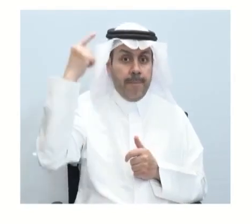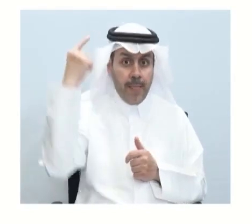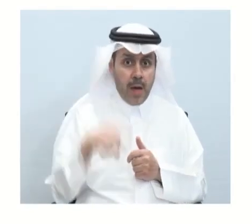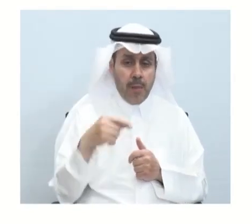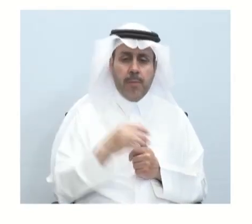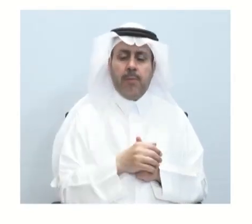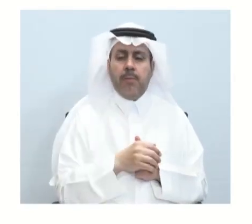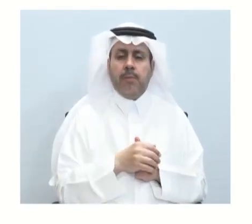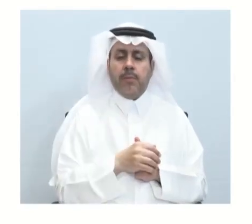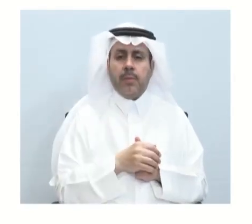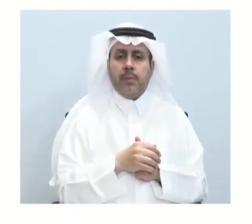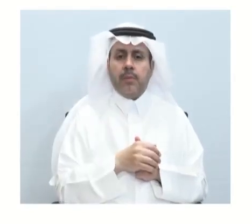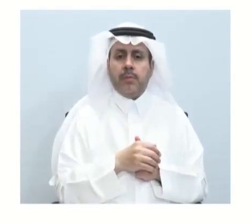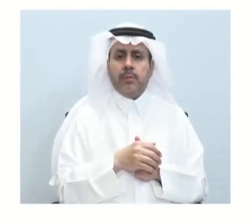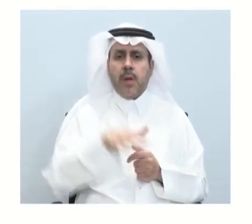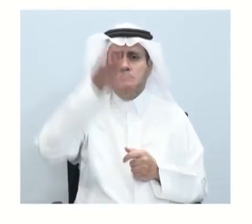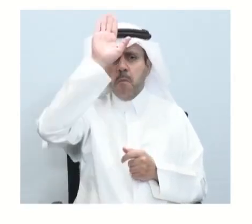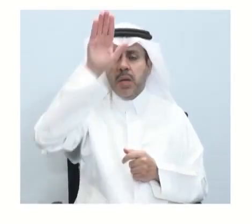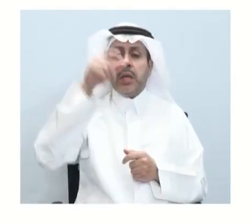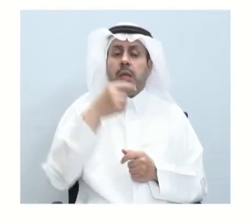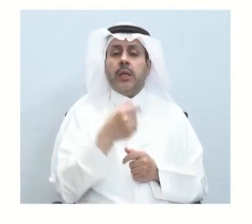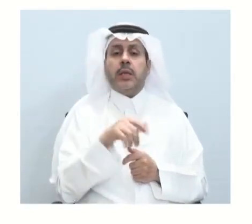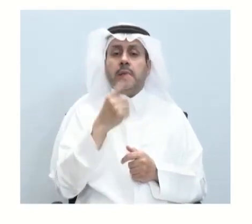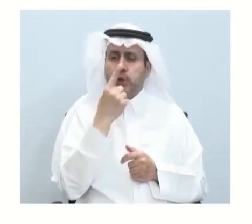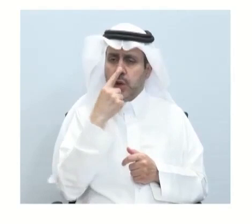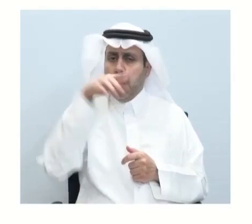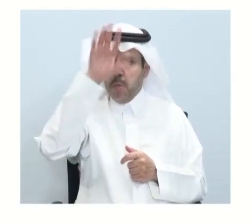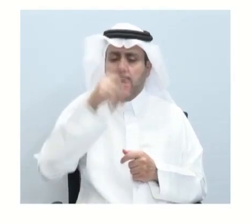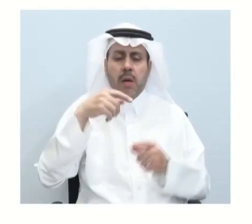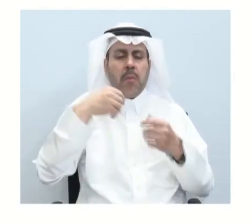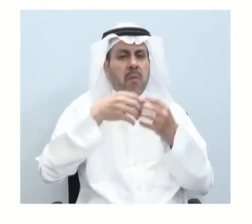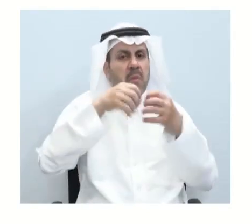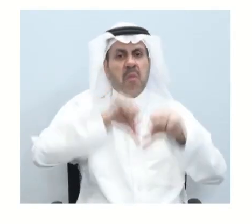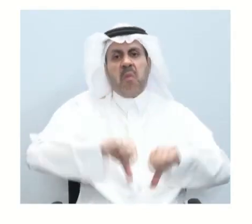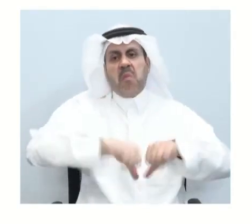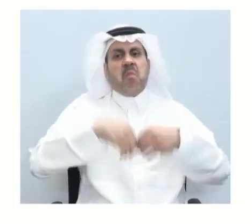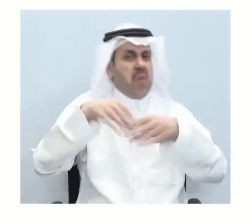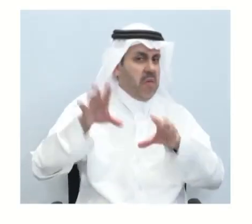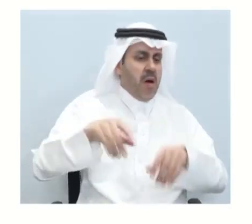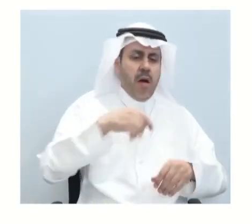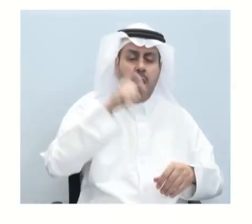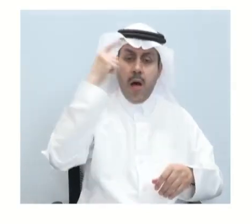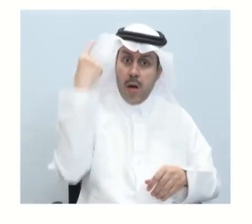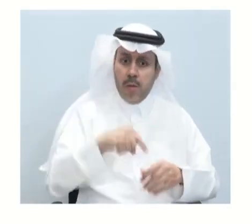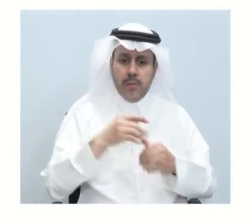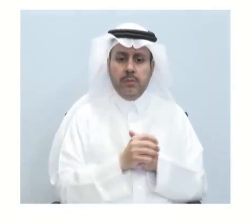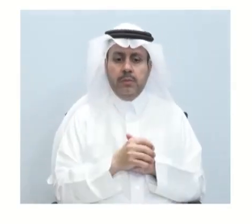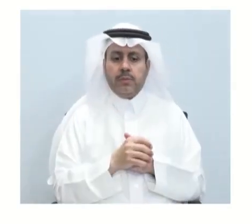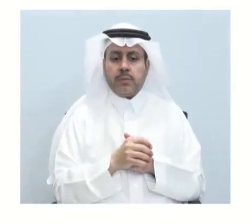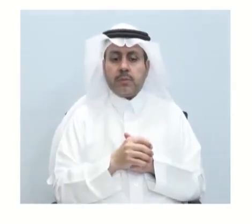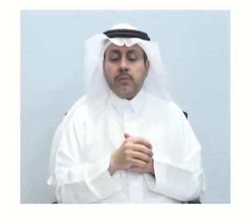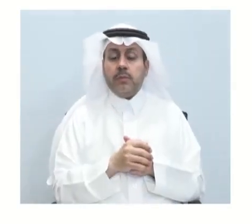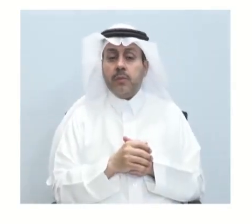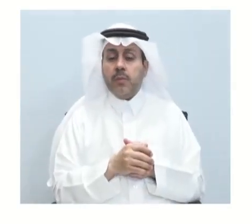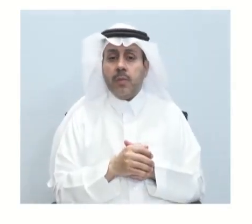الشرعيه او مبايعه غير ولي الامر المسلم الذي استقر له الحكم في وطنه وارضه تاملوا استقر